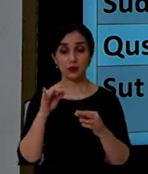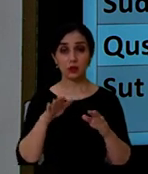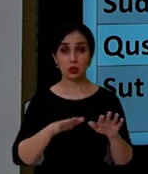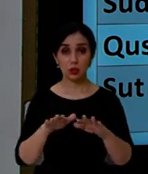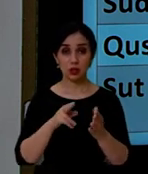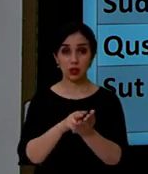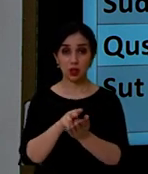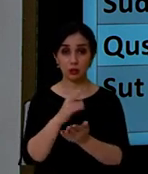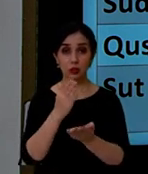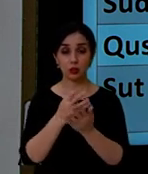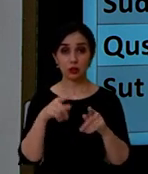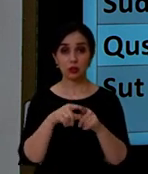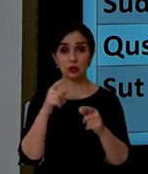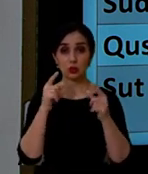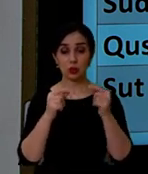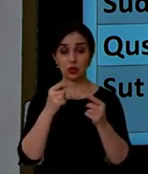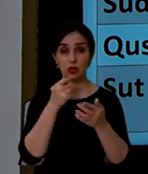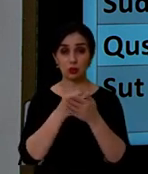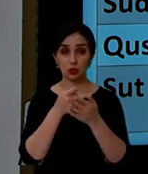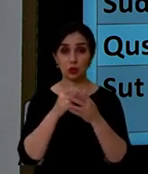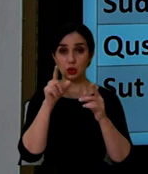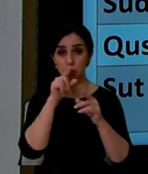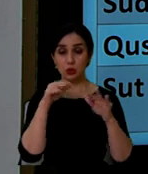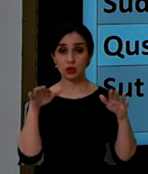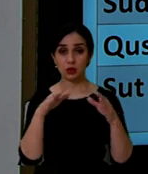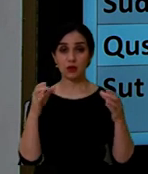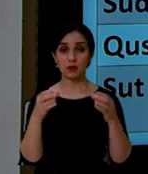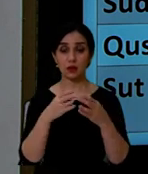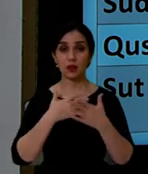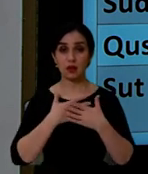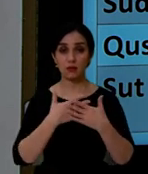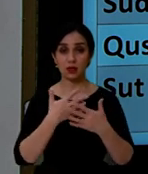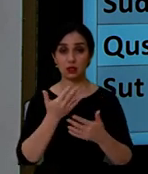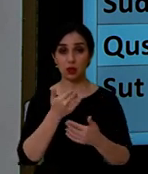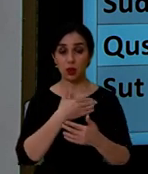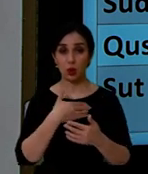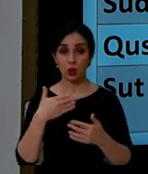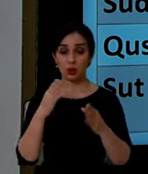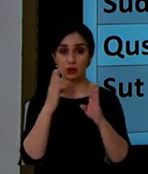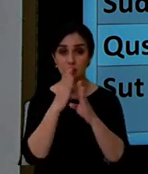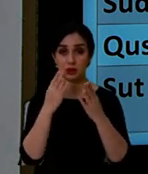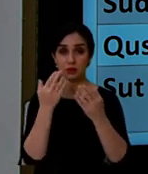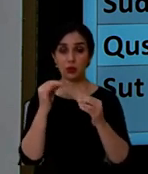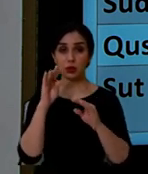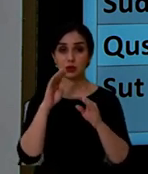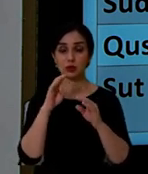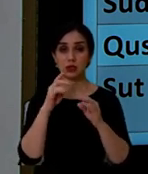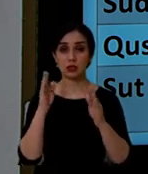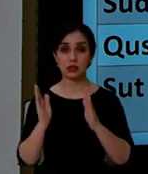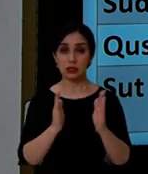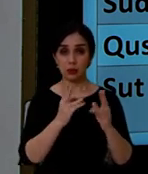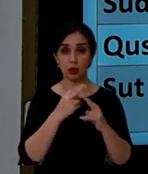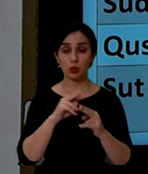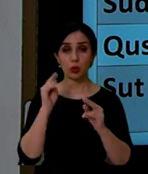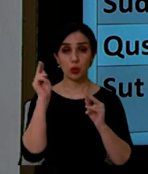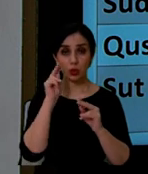qushlar va sut emizuvchilar sinfi vakillarining nafas olish sistemasining tuzilishini